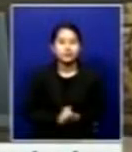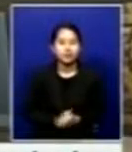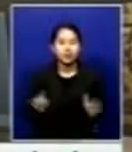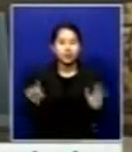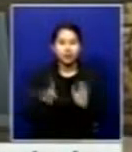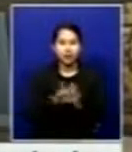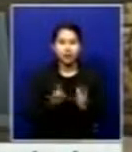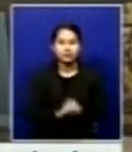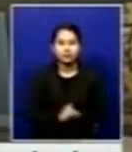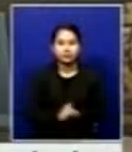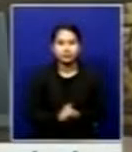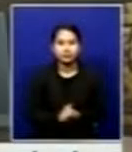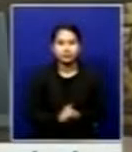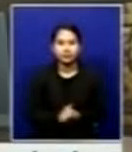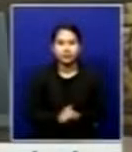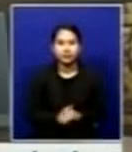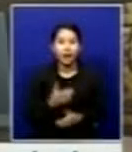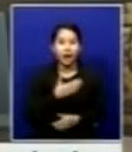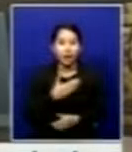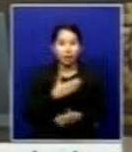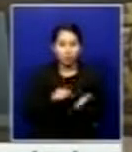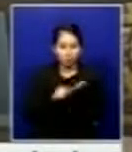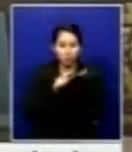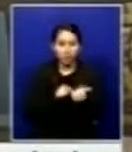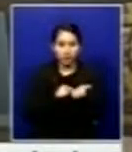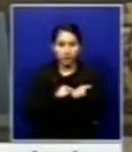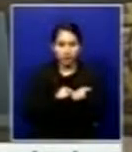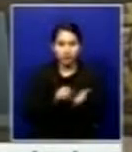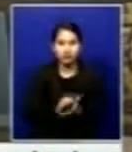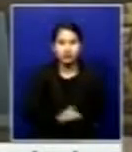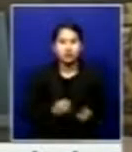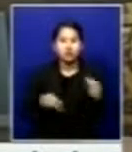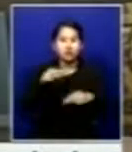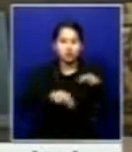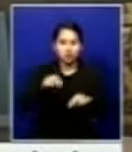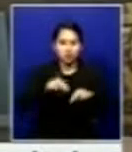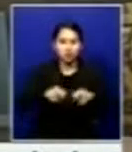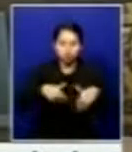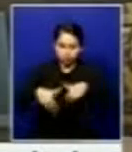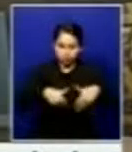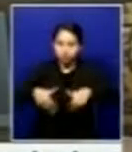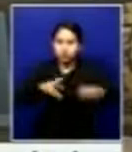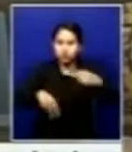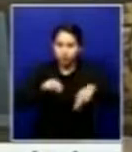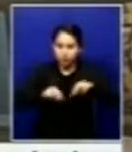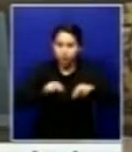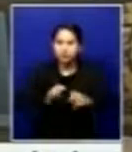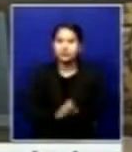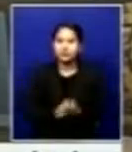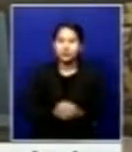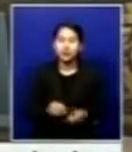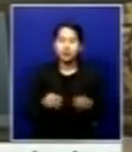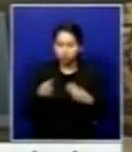ครับเราจะเสนอให้มีการตรวจสอบภาคประชาชนคู่ขนาน